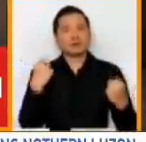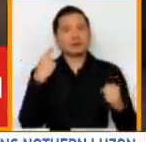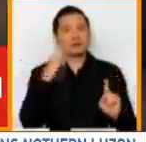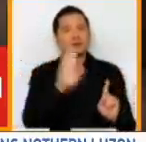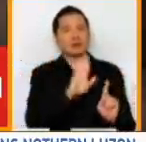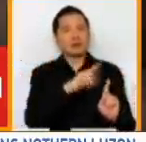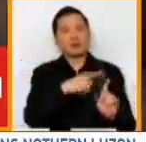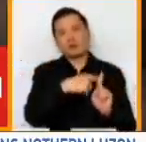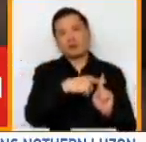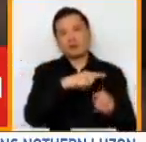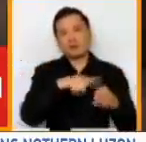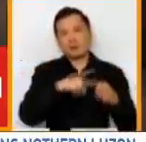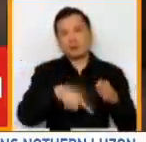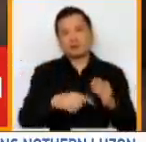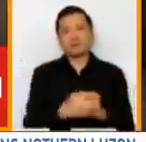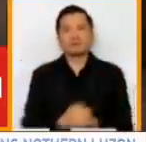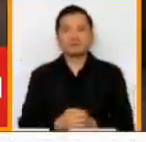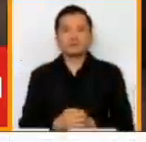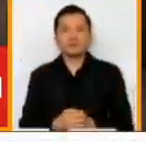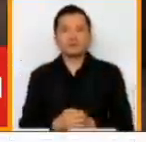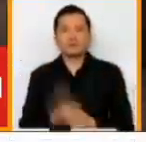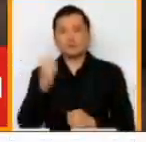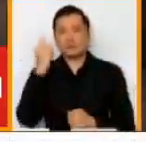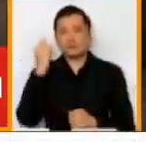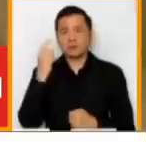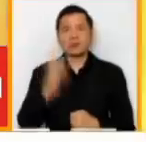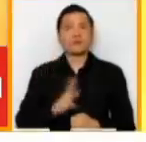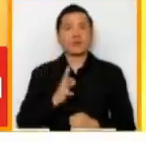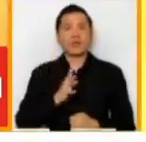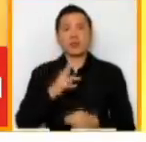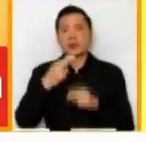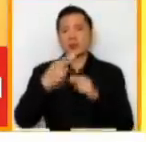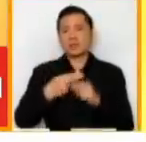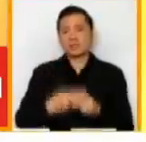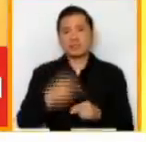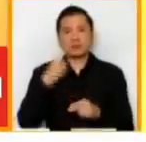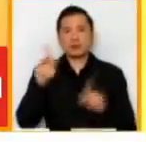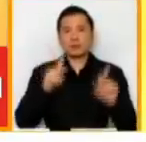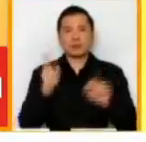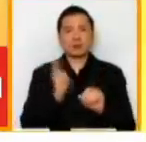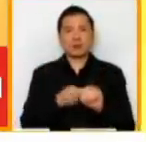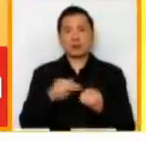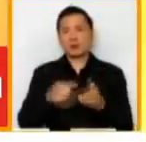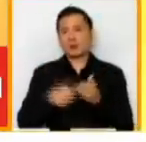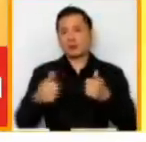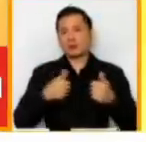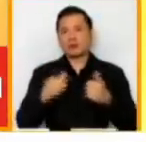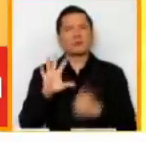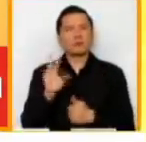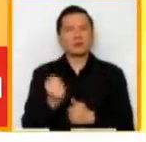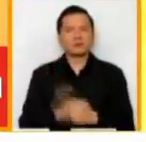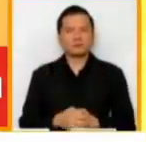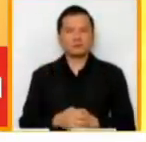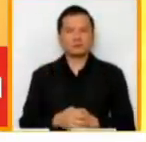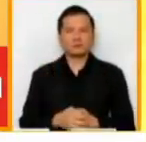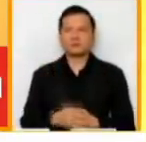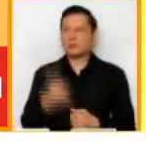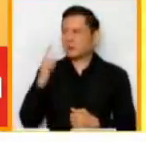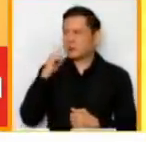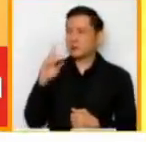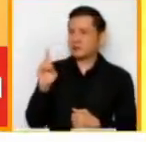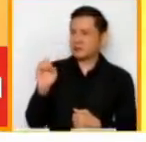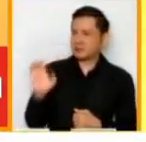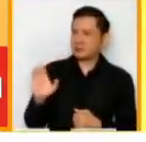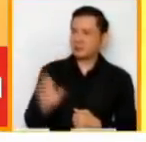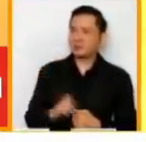Okay. Kailan ba, sir, i-release yung official list ng mga kandidato sa election 2022? Siguro mga December na yan. Mga December